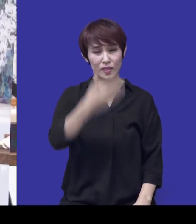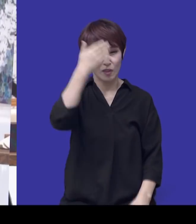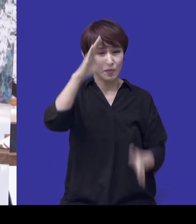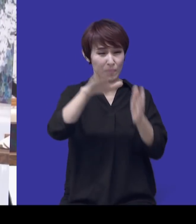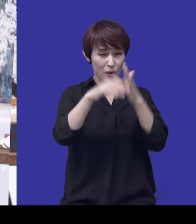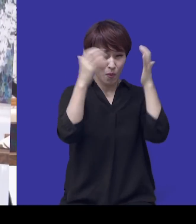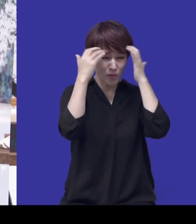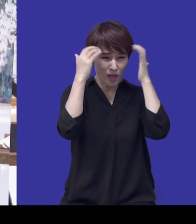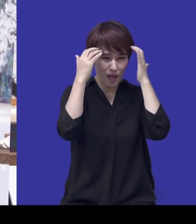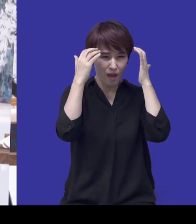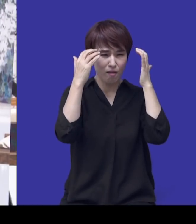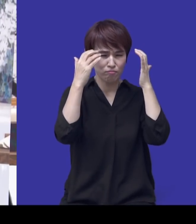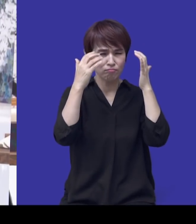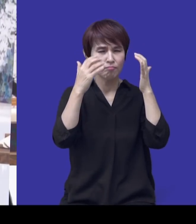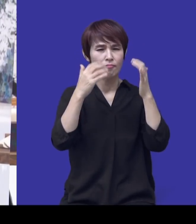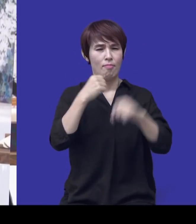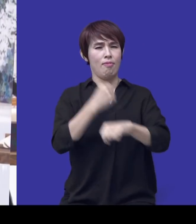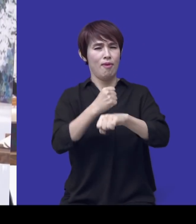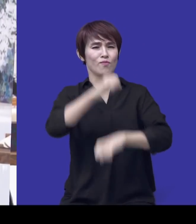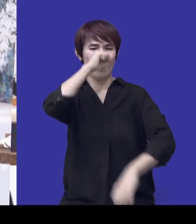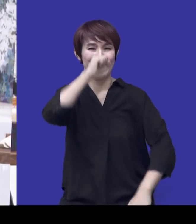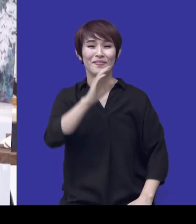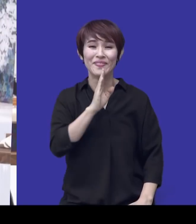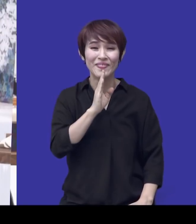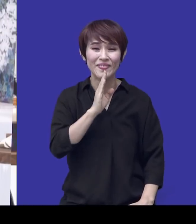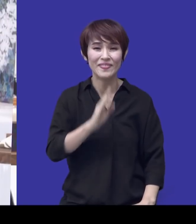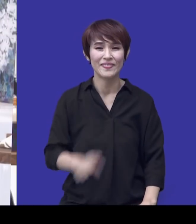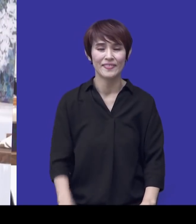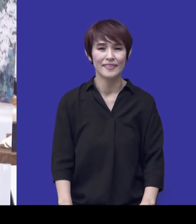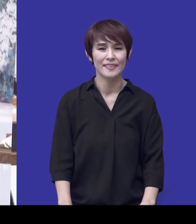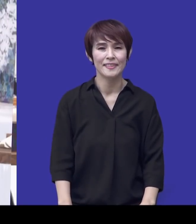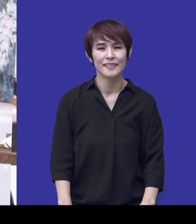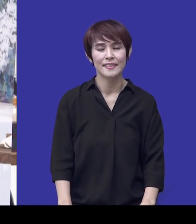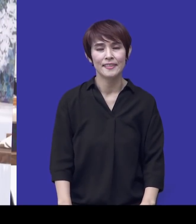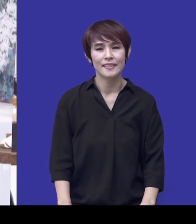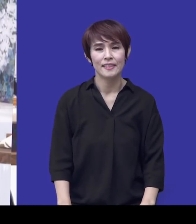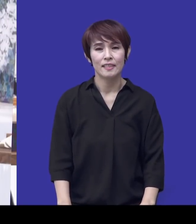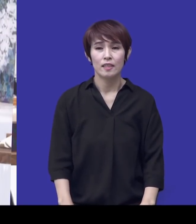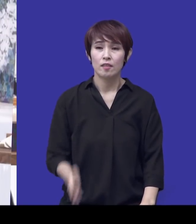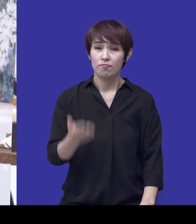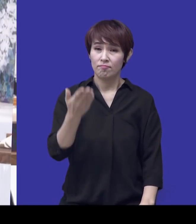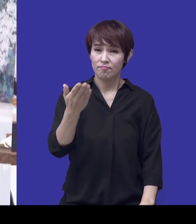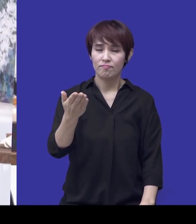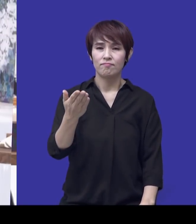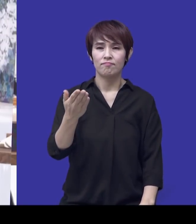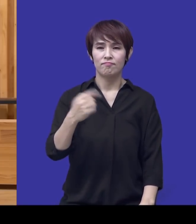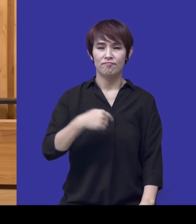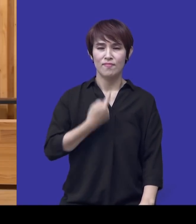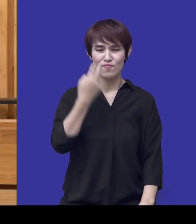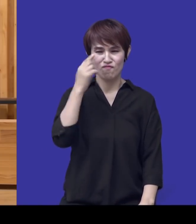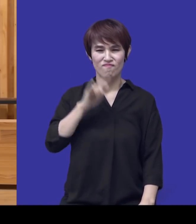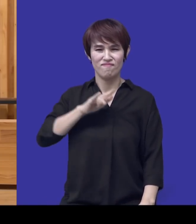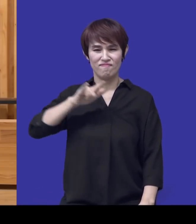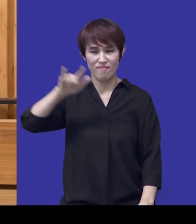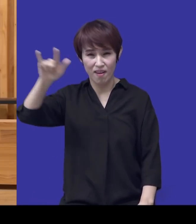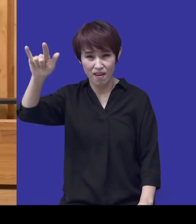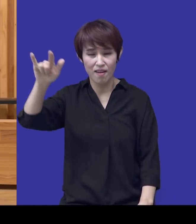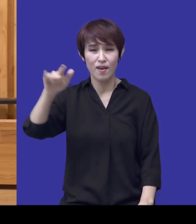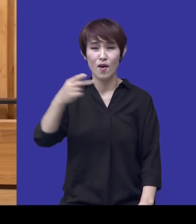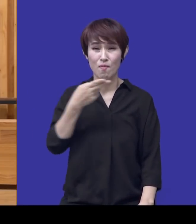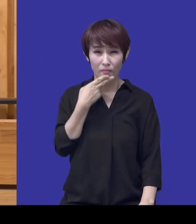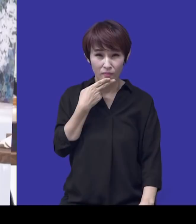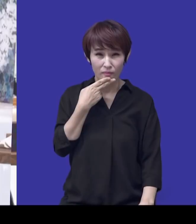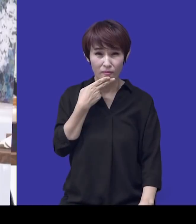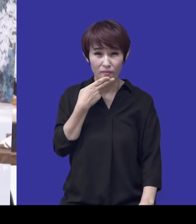한다 그러는데 그래요. 어찌 보면은 대표님이 본인이 자발적으로 뭐 미국으로 가지 않고 이런 걸 안 경험해봤다면